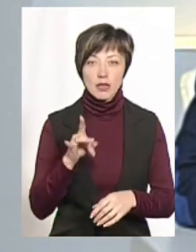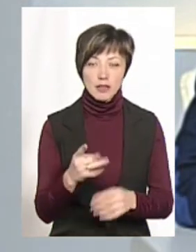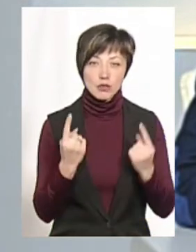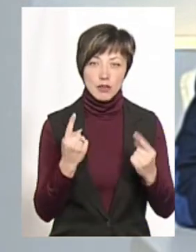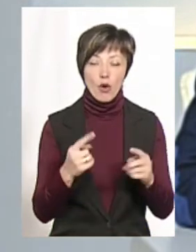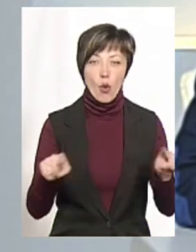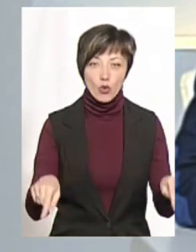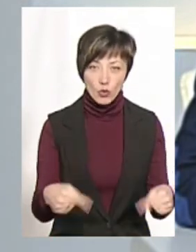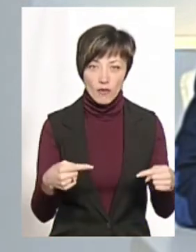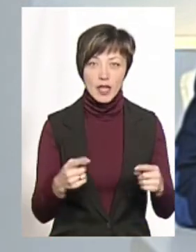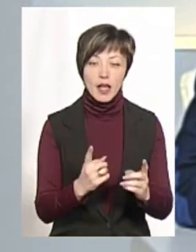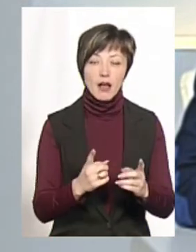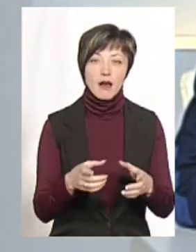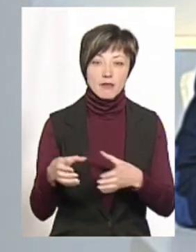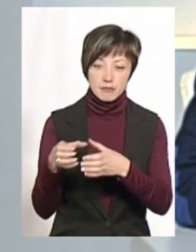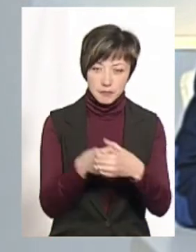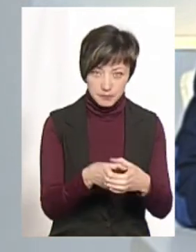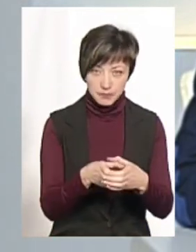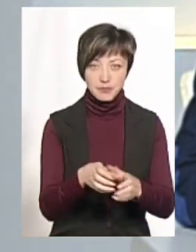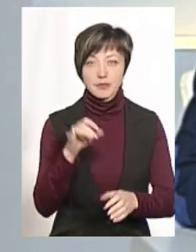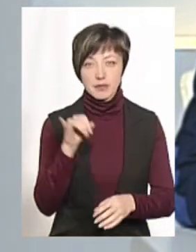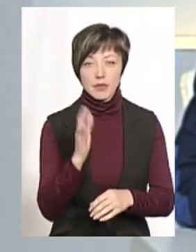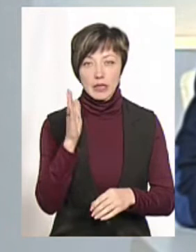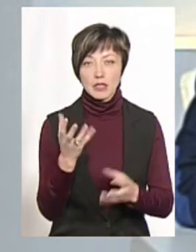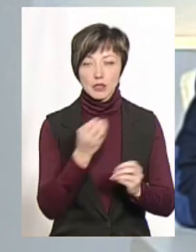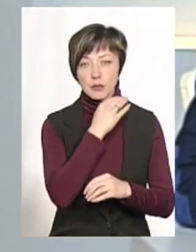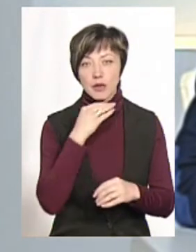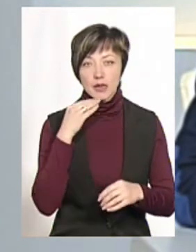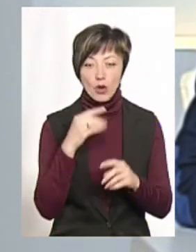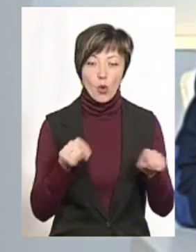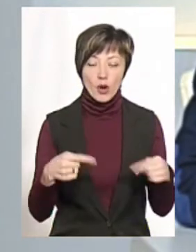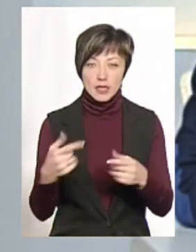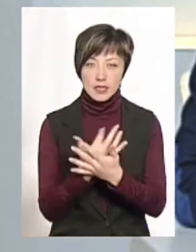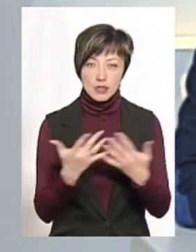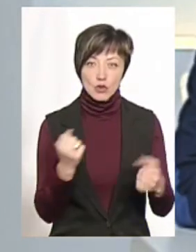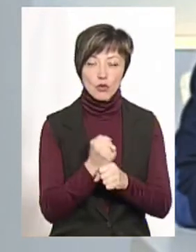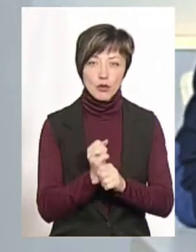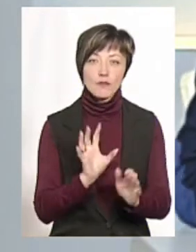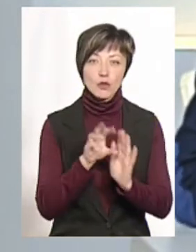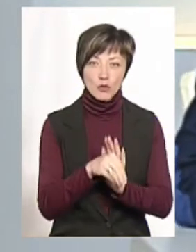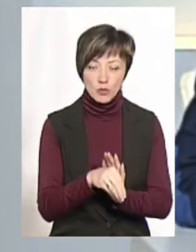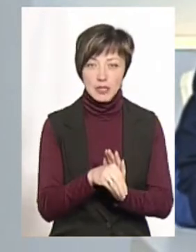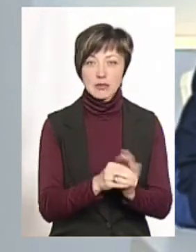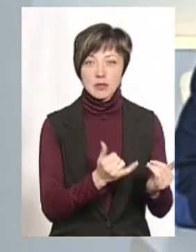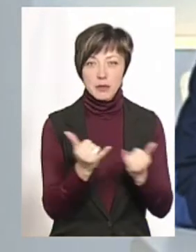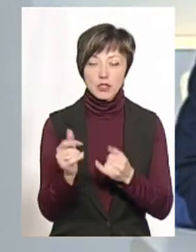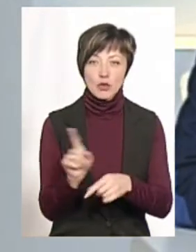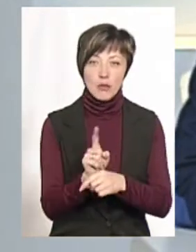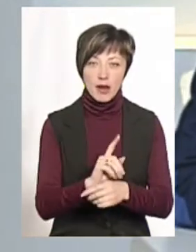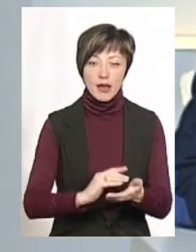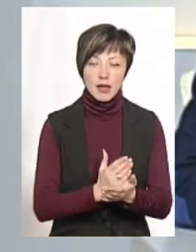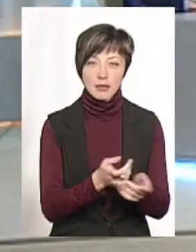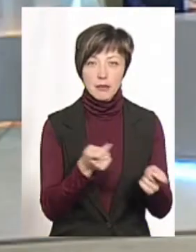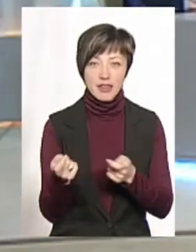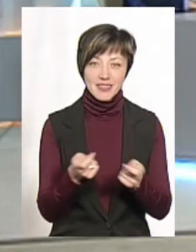на суттєве оновлення рухомого складу. Ну і попереду ще дуже багато організаційної роботи, щоб в тому числі забезпечити нормальні якісні